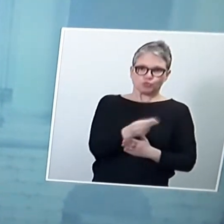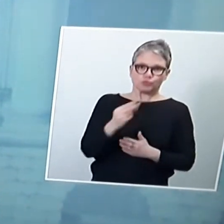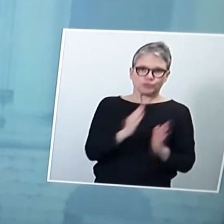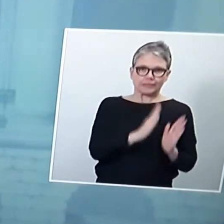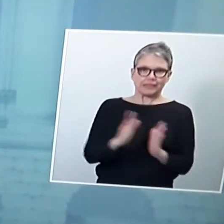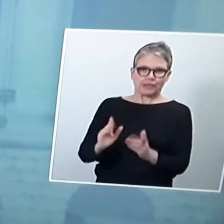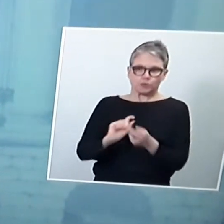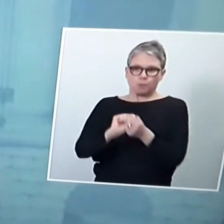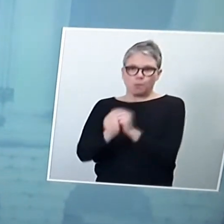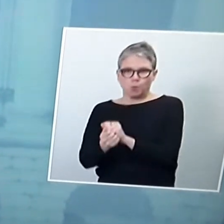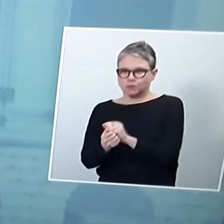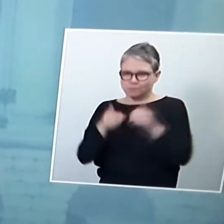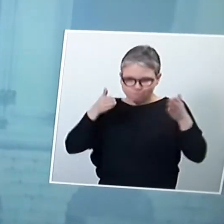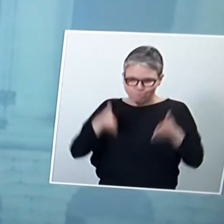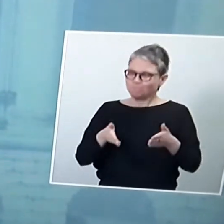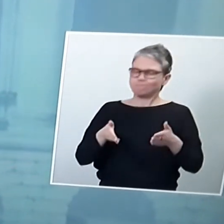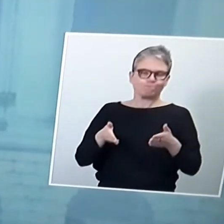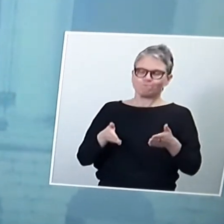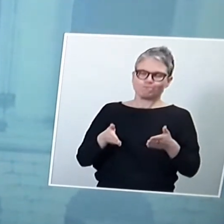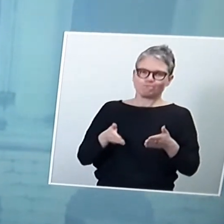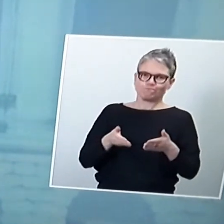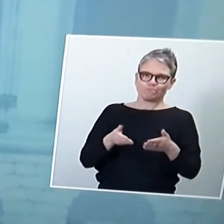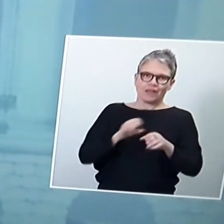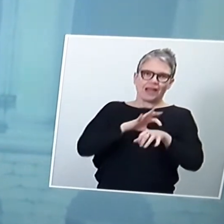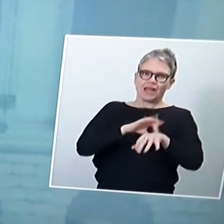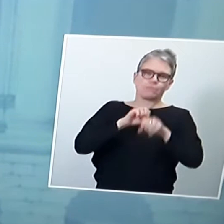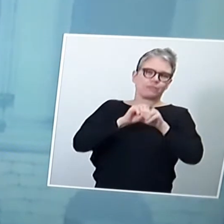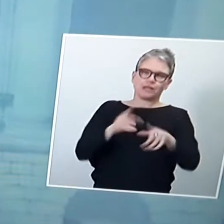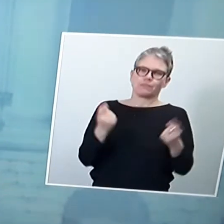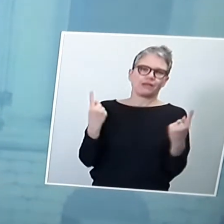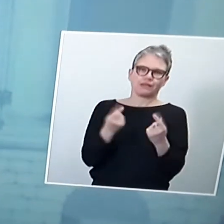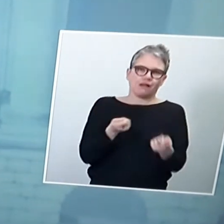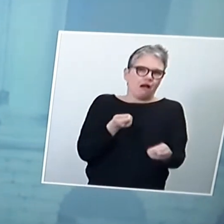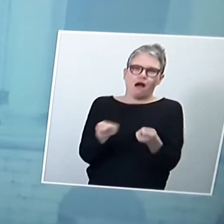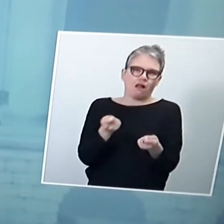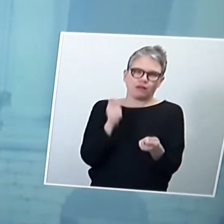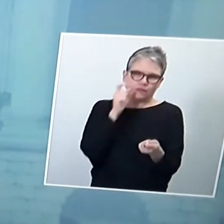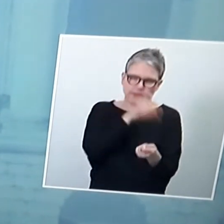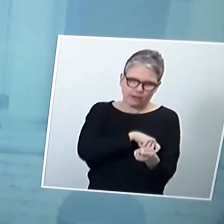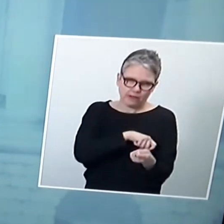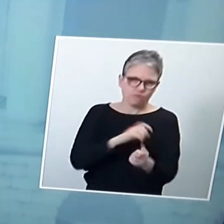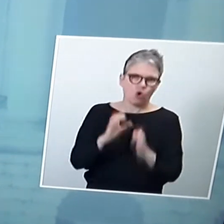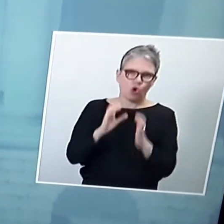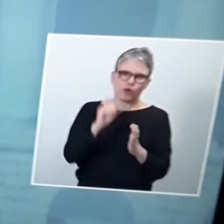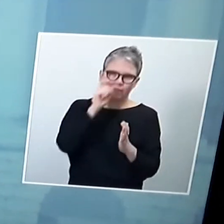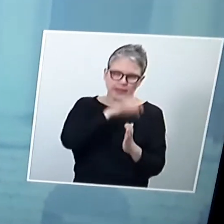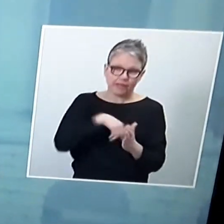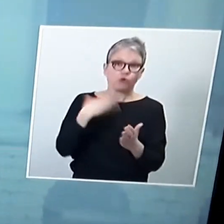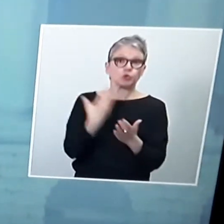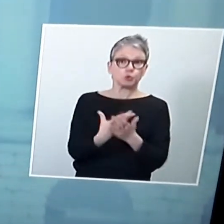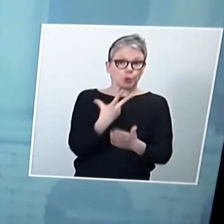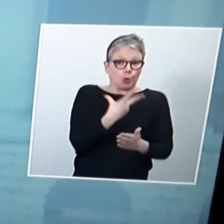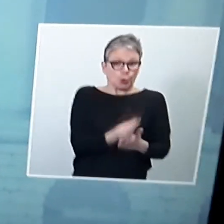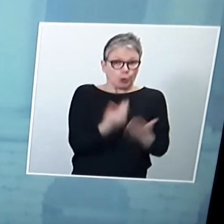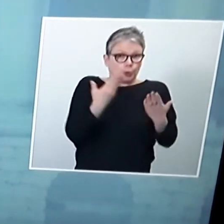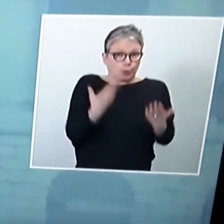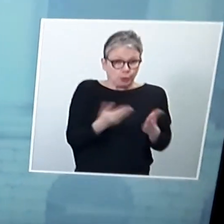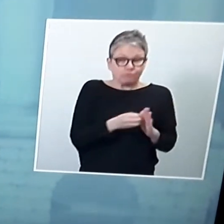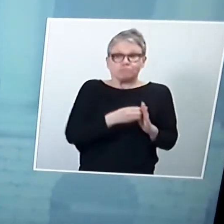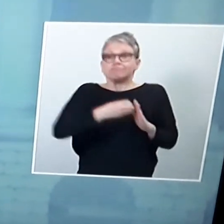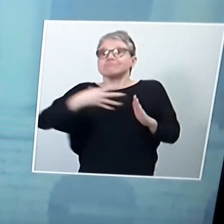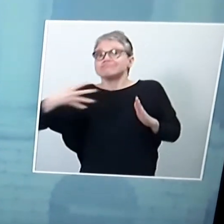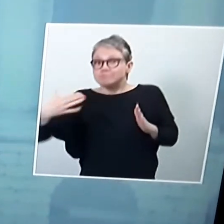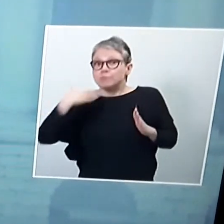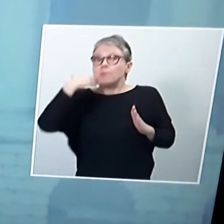tätä epidemiatilannetta ei voida hallita eikä hoitaa, koska ne vaikutukset tulevat viiveellä näkyviin.